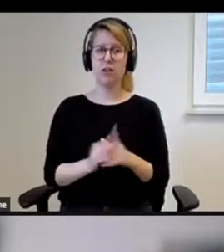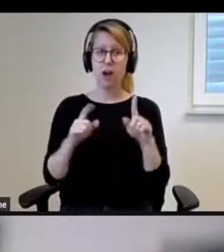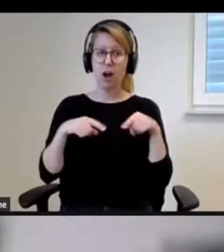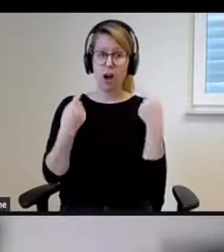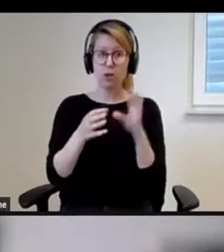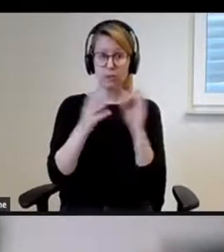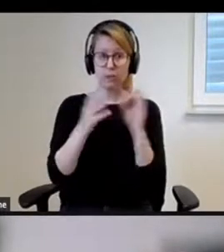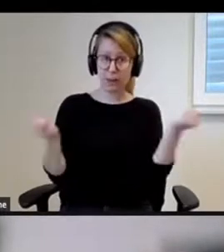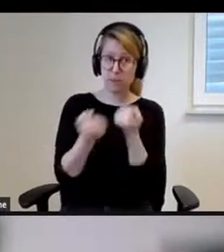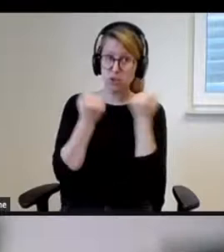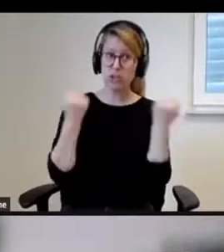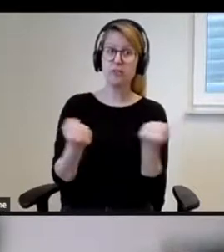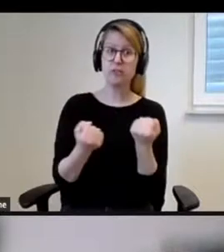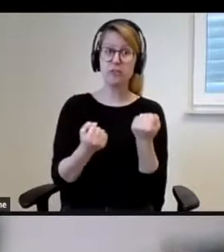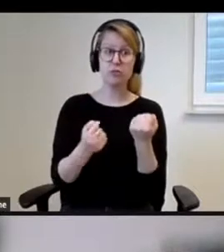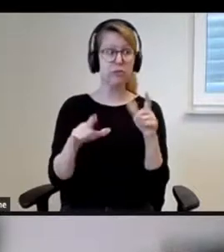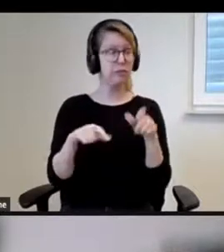Seulement